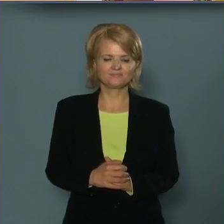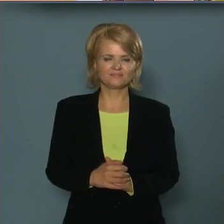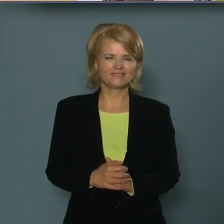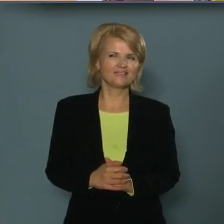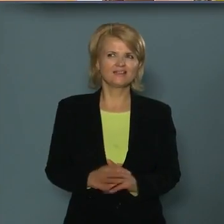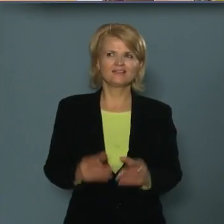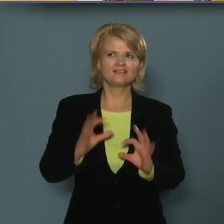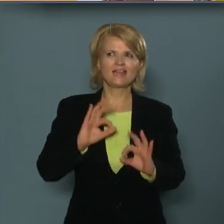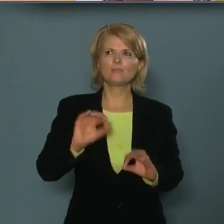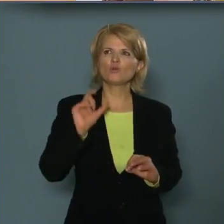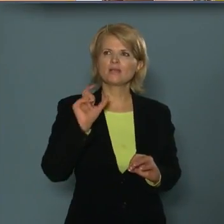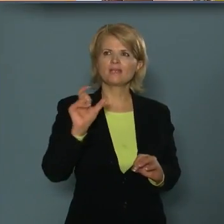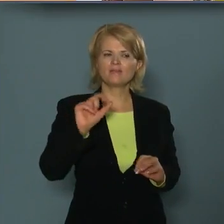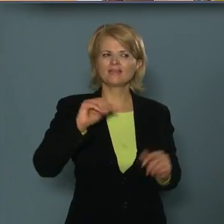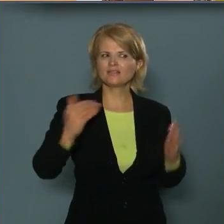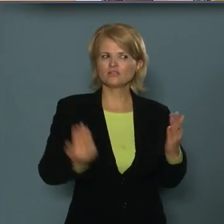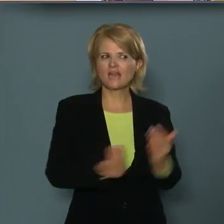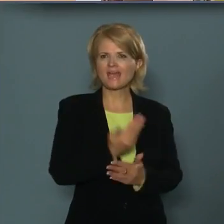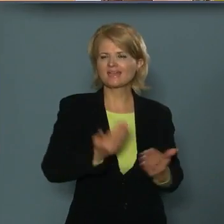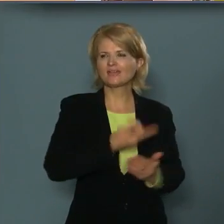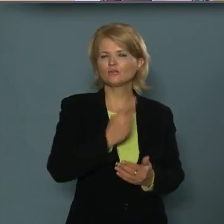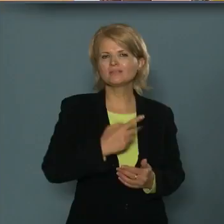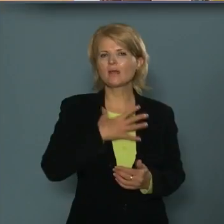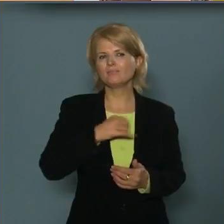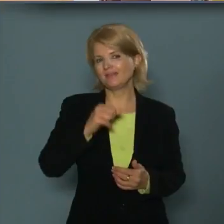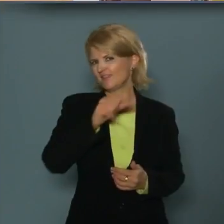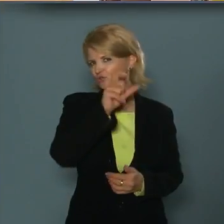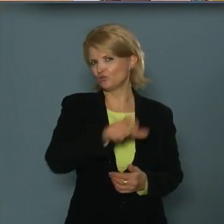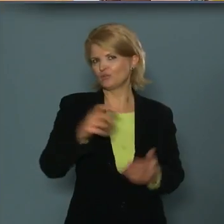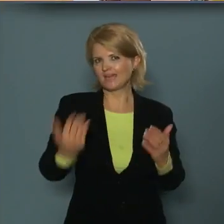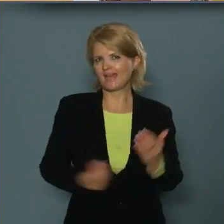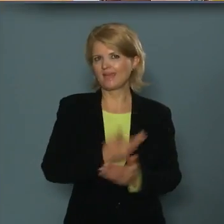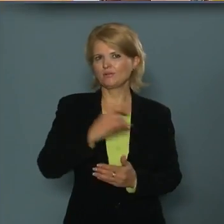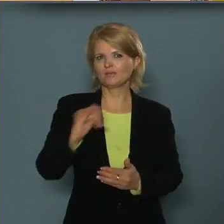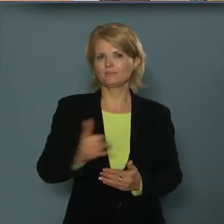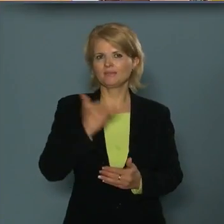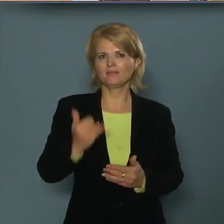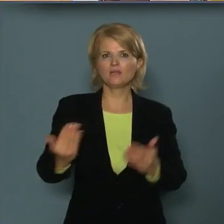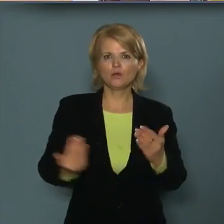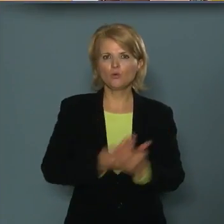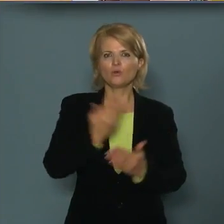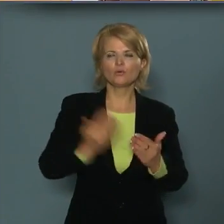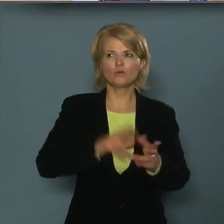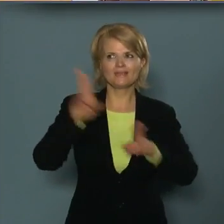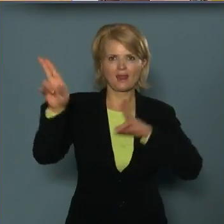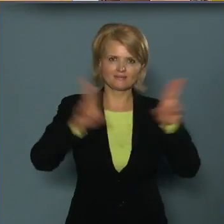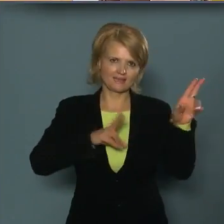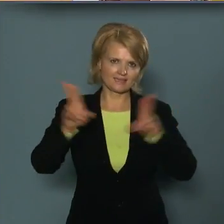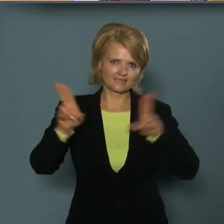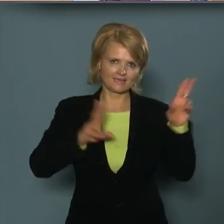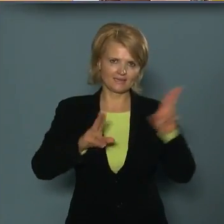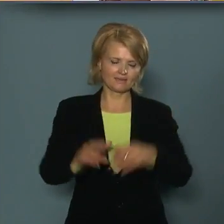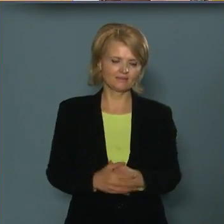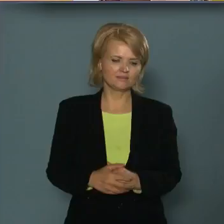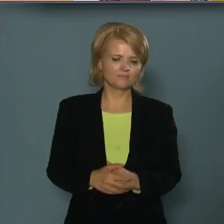nem jó kifejezés, hogy azok helyett, de hát mégis azok helyett mindig jelentkeznek újabbak és újabbak.